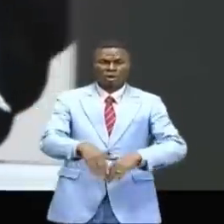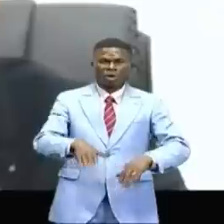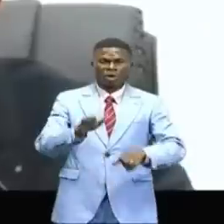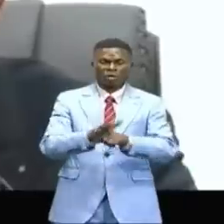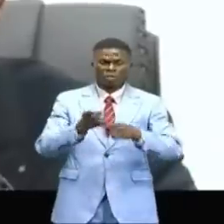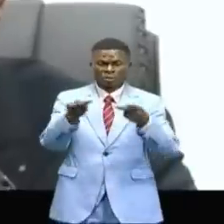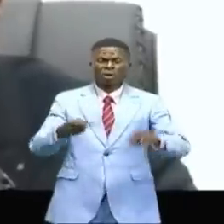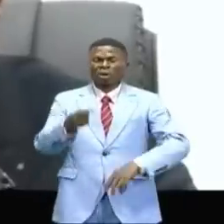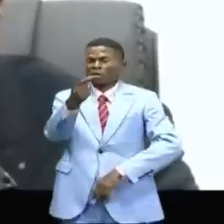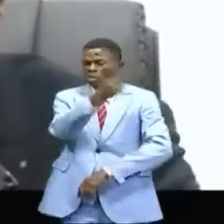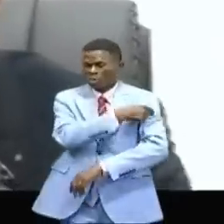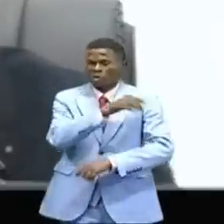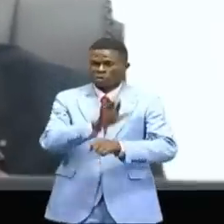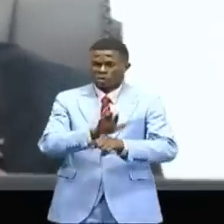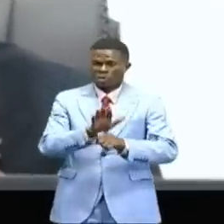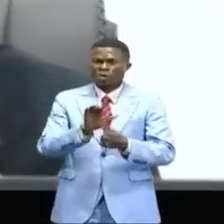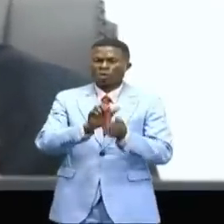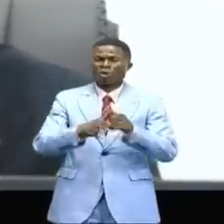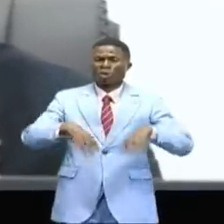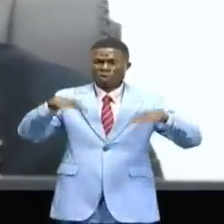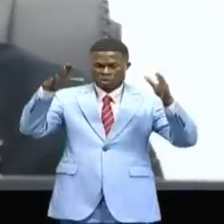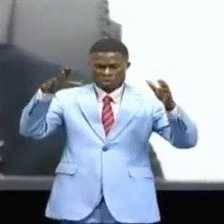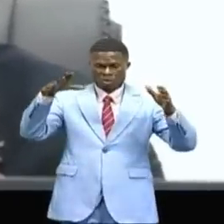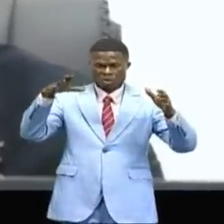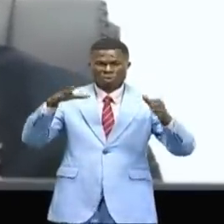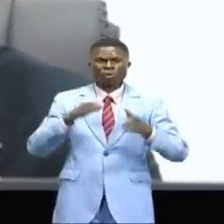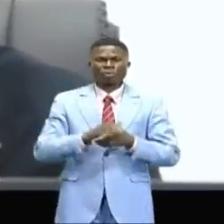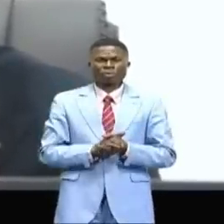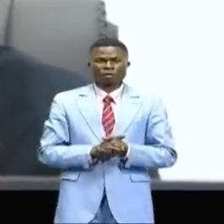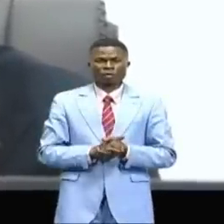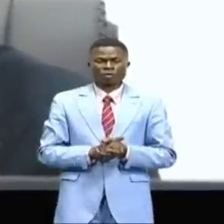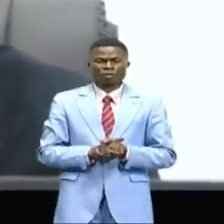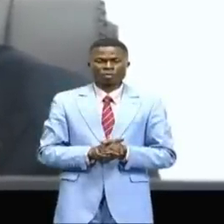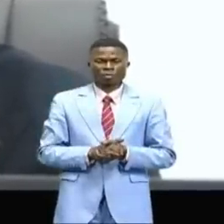de vaccination et intensifie le dépistage.